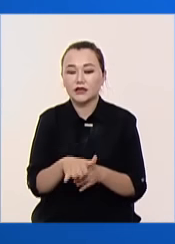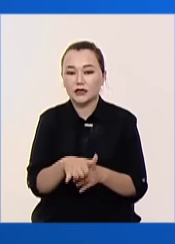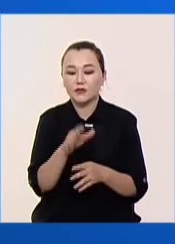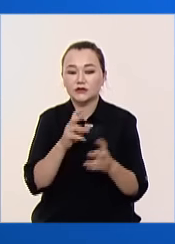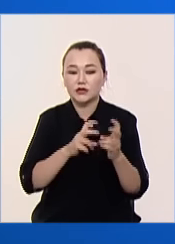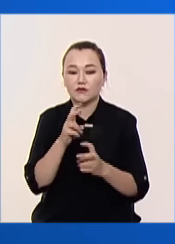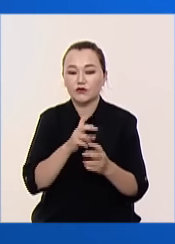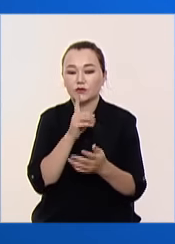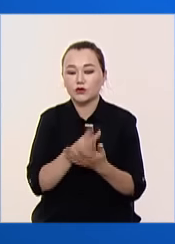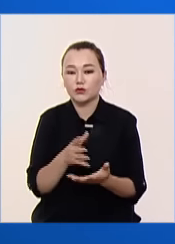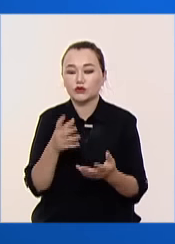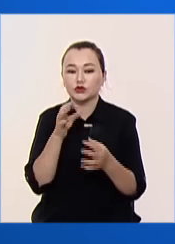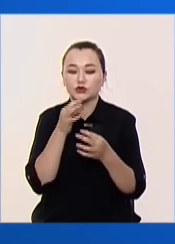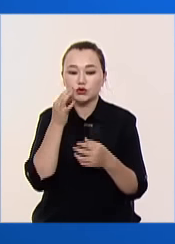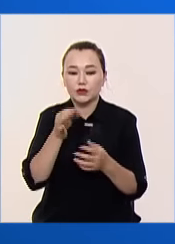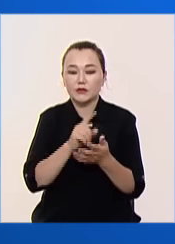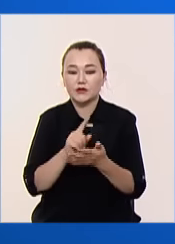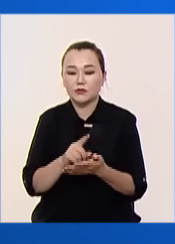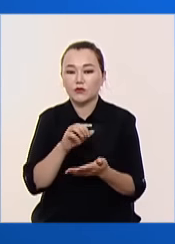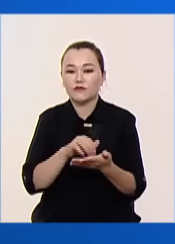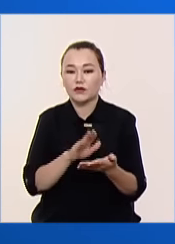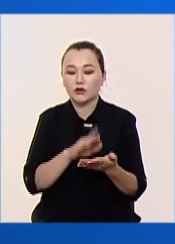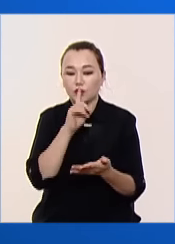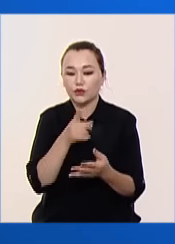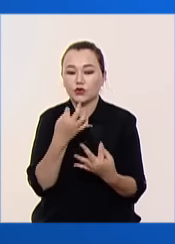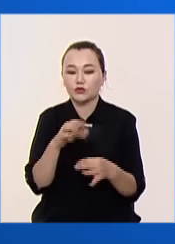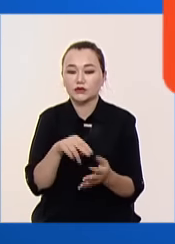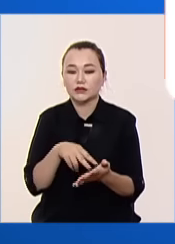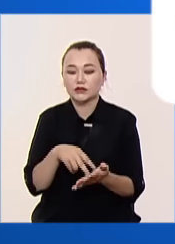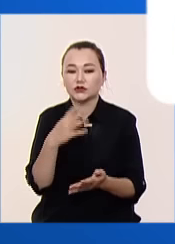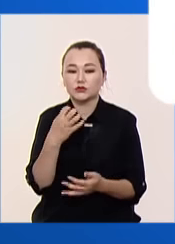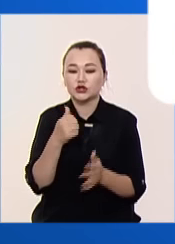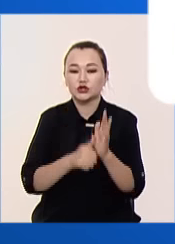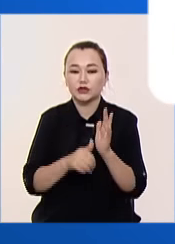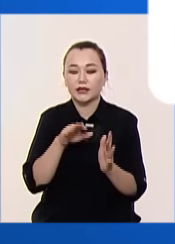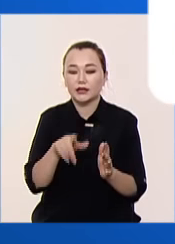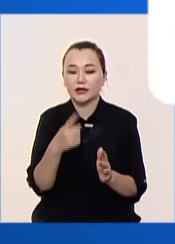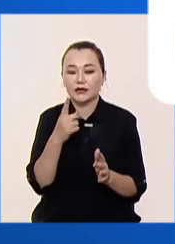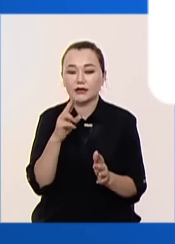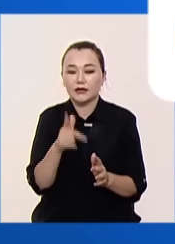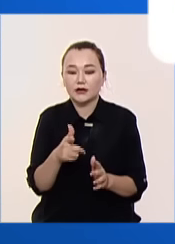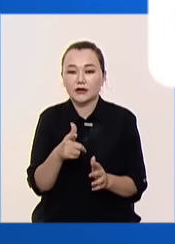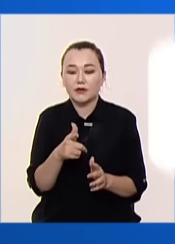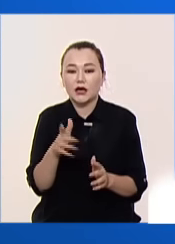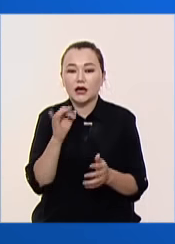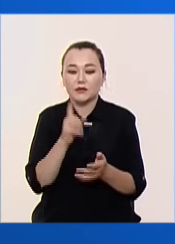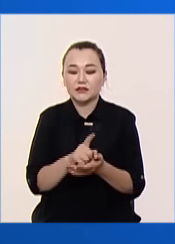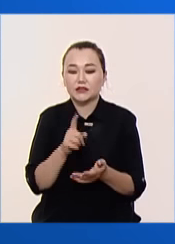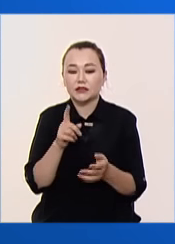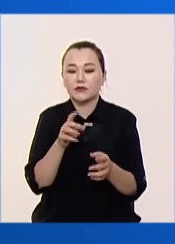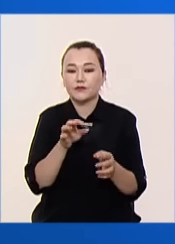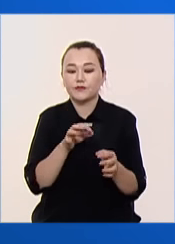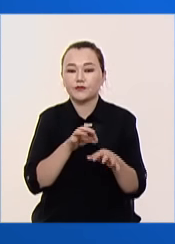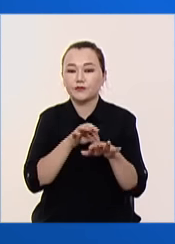Заводы примут четкие встречные обязательства по фиксированию на один год отпускной цены в размере 460 тенге за килограмм. Обязательной